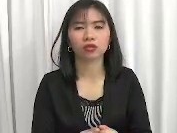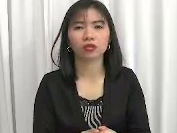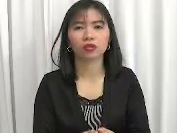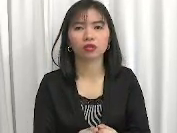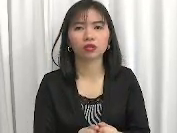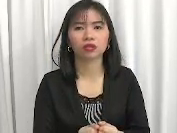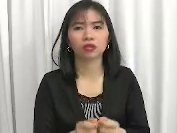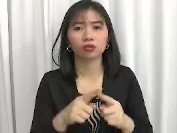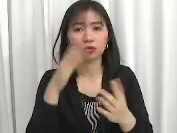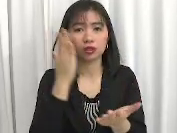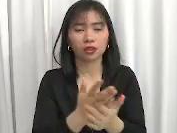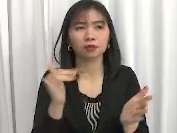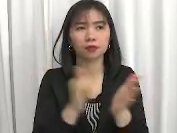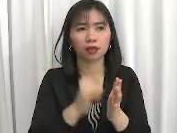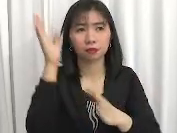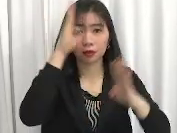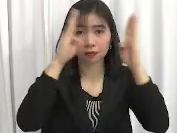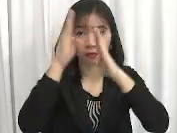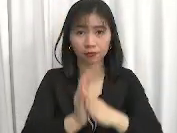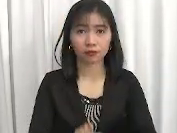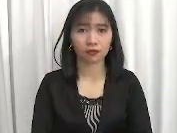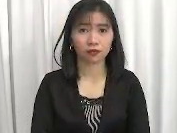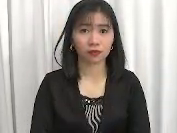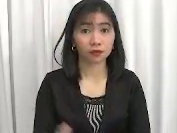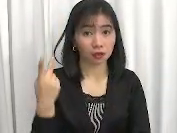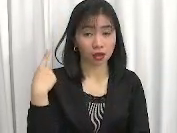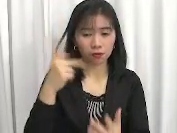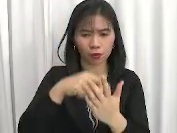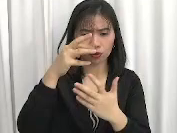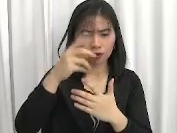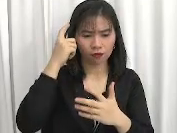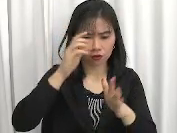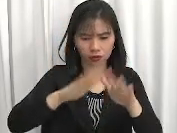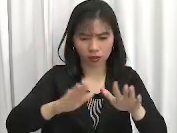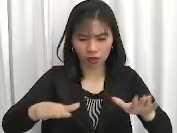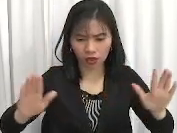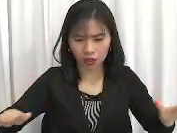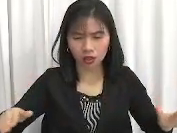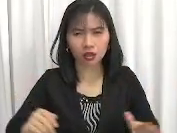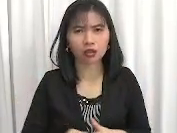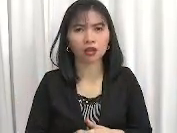nga, kita mo, may growing bulilit tayo, tapos meron tayong